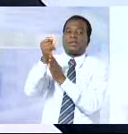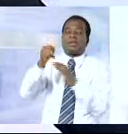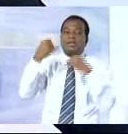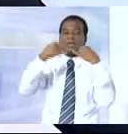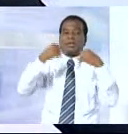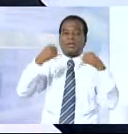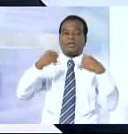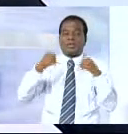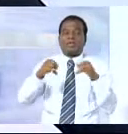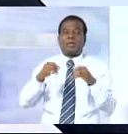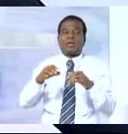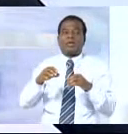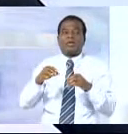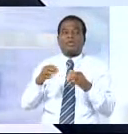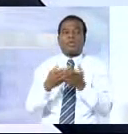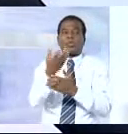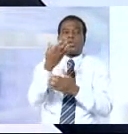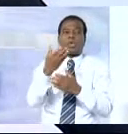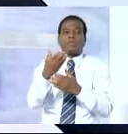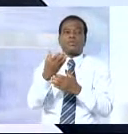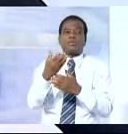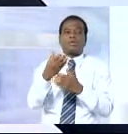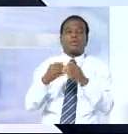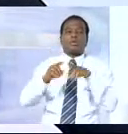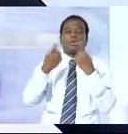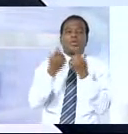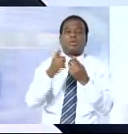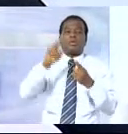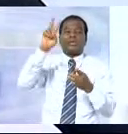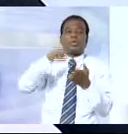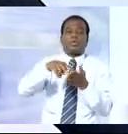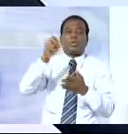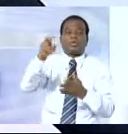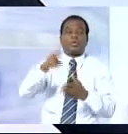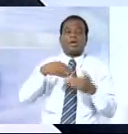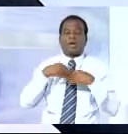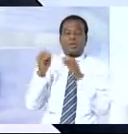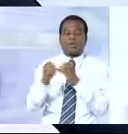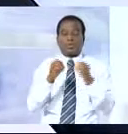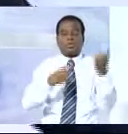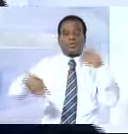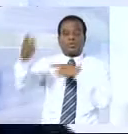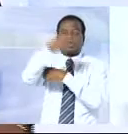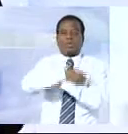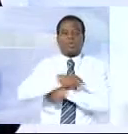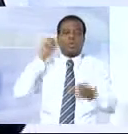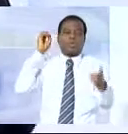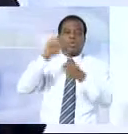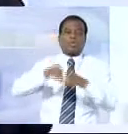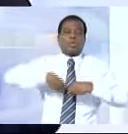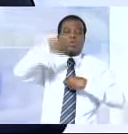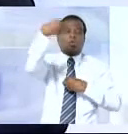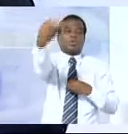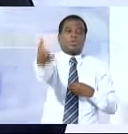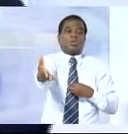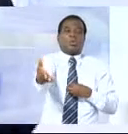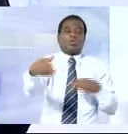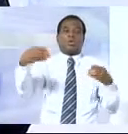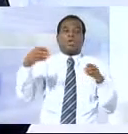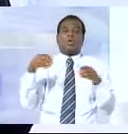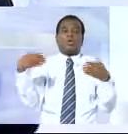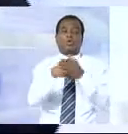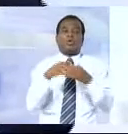de l'INPHB Promotion 2012, a organisé les journées de l'ingénieur industriel. Objectif, donner aux nouveaux diplômés